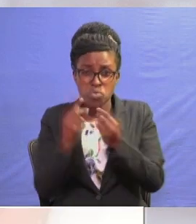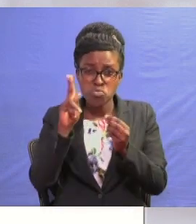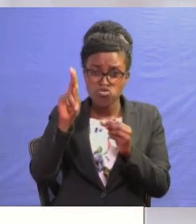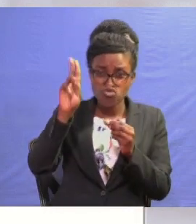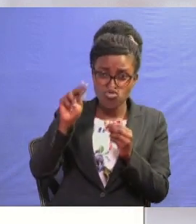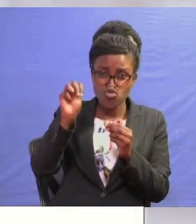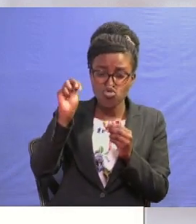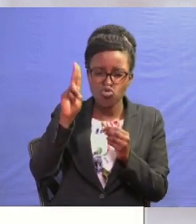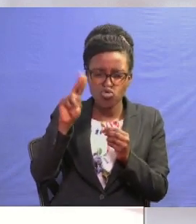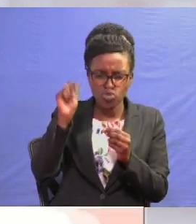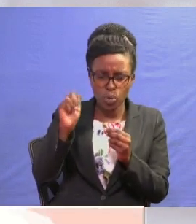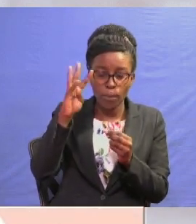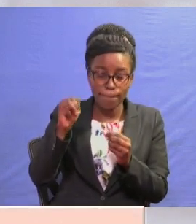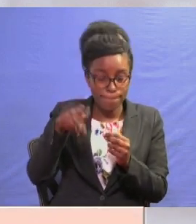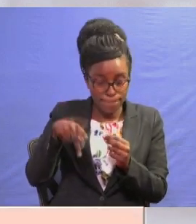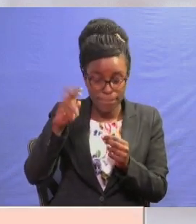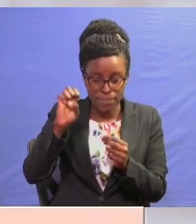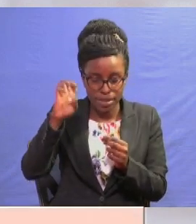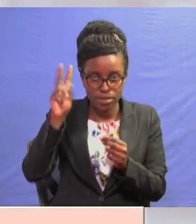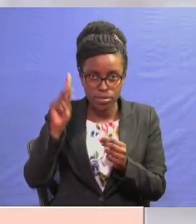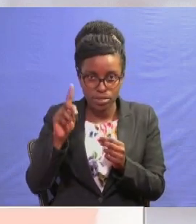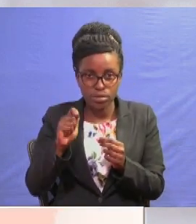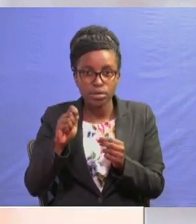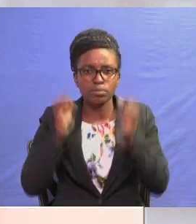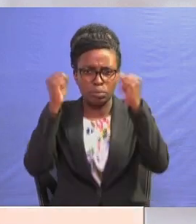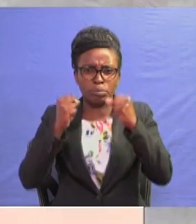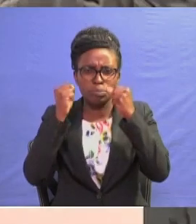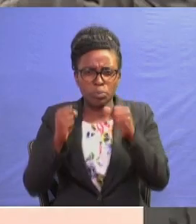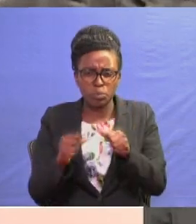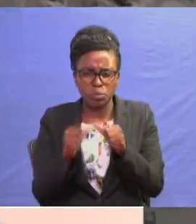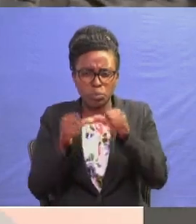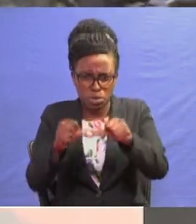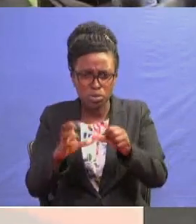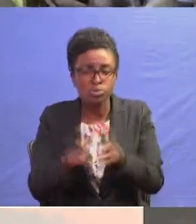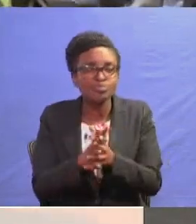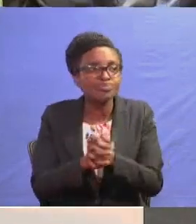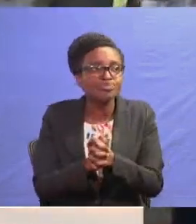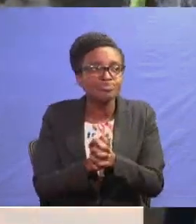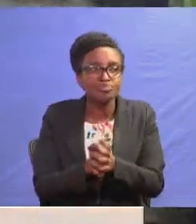umesema mgomo utaendelea hadi wapate mikataba ya kudumu.